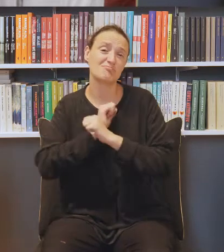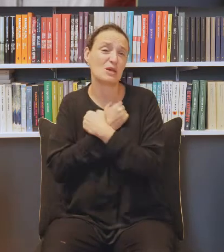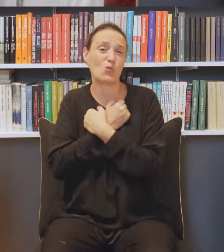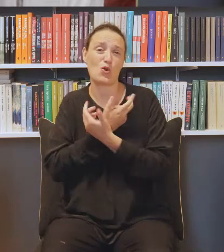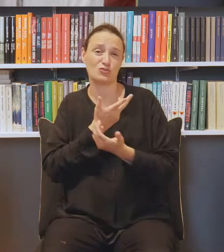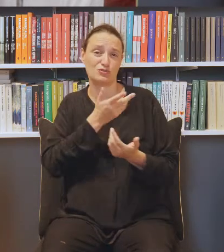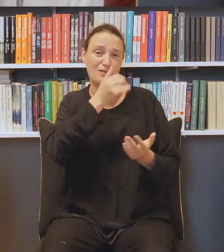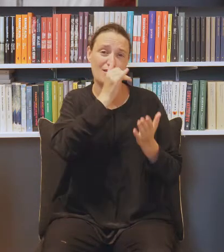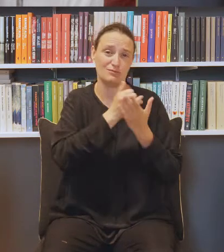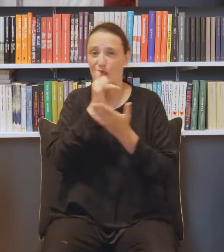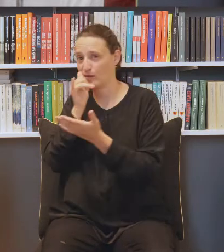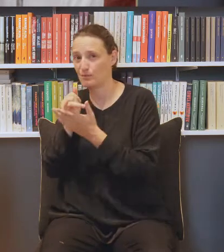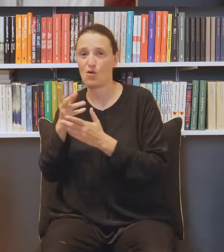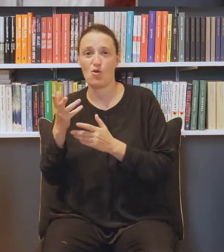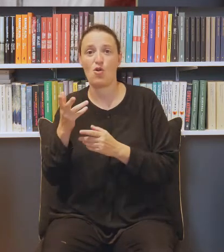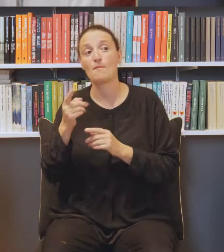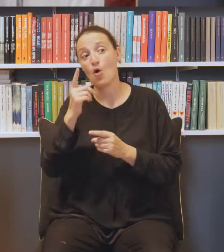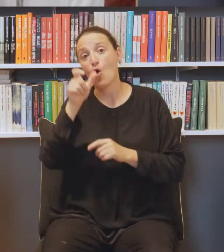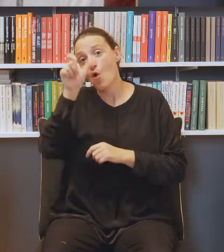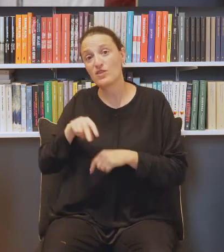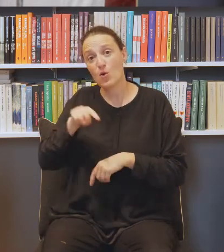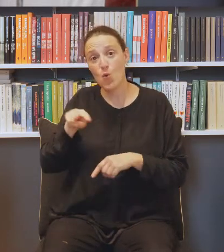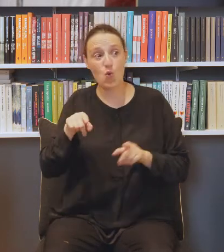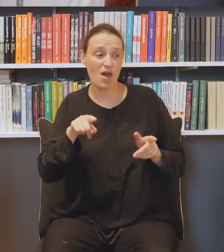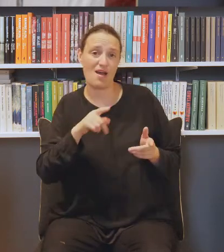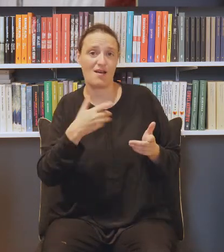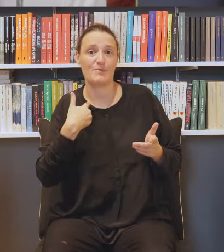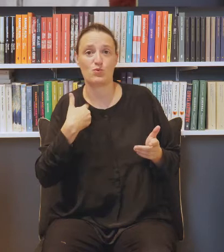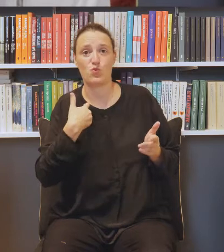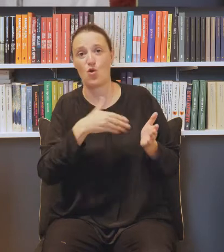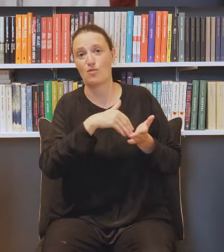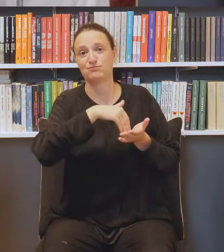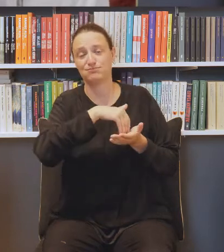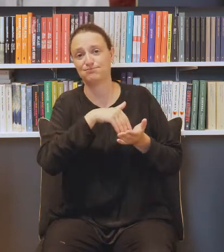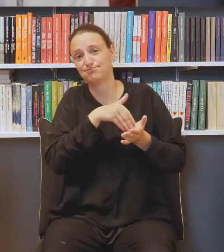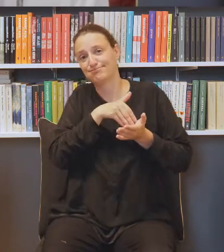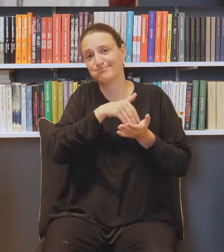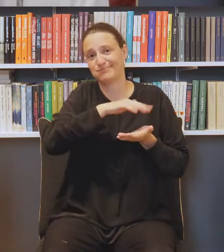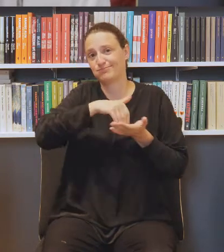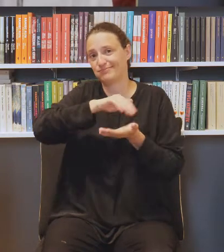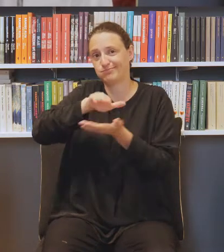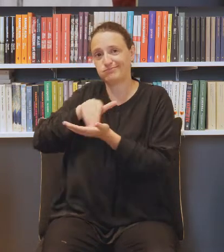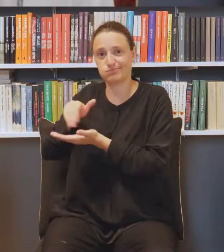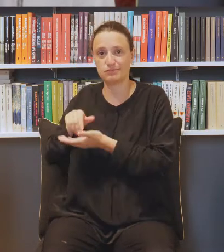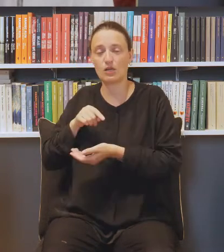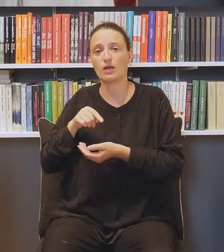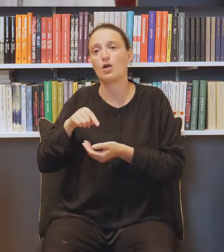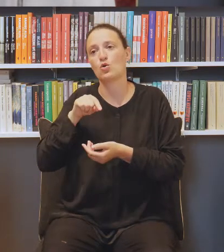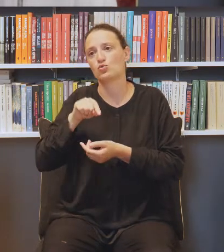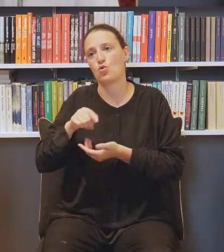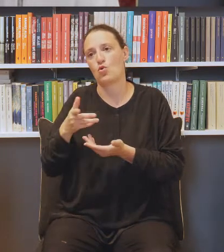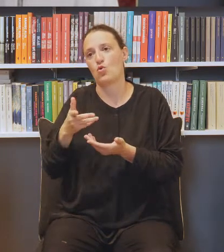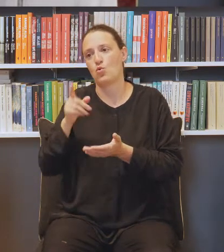stron szuka tej miłości tam, gdzie jej nie może dostać, jednocześnie tam, gdzie ona jest jakoś paradoksalnie najbardziej możliwa.